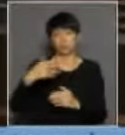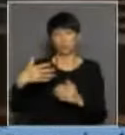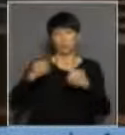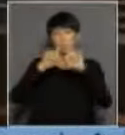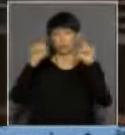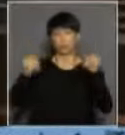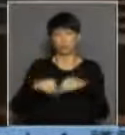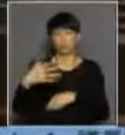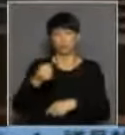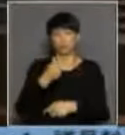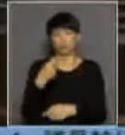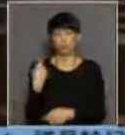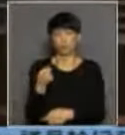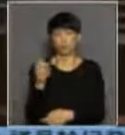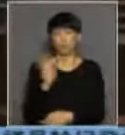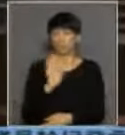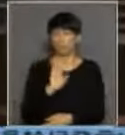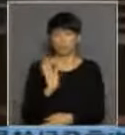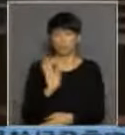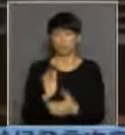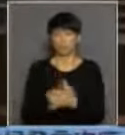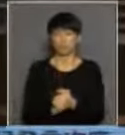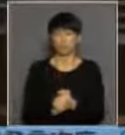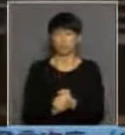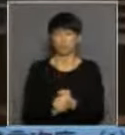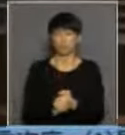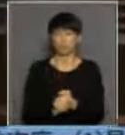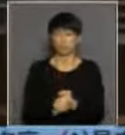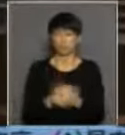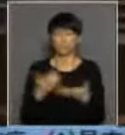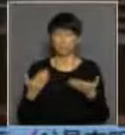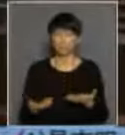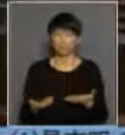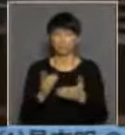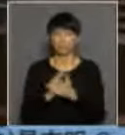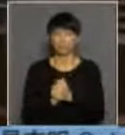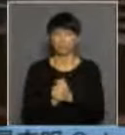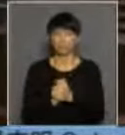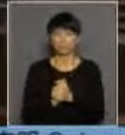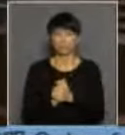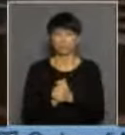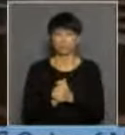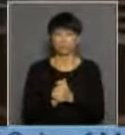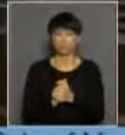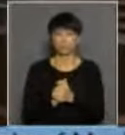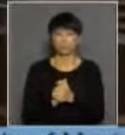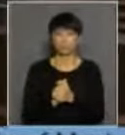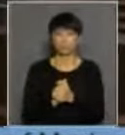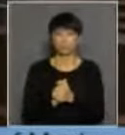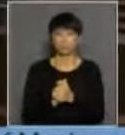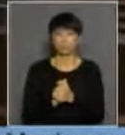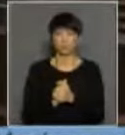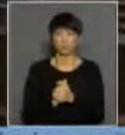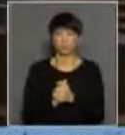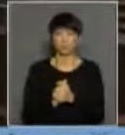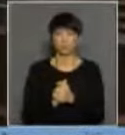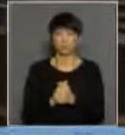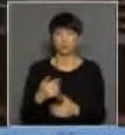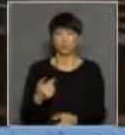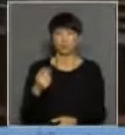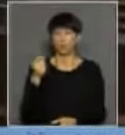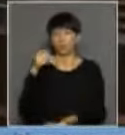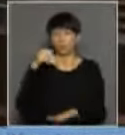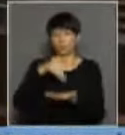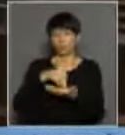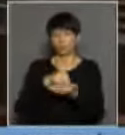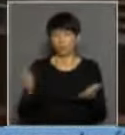只係一個過程。今次咧，我都。輕輕安慰地咧，有份參與呢個推